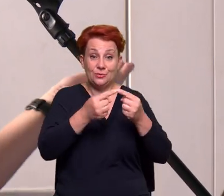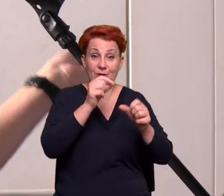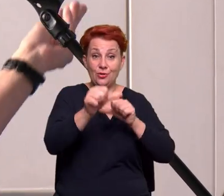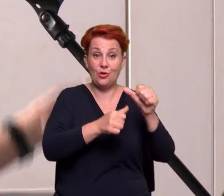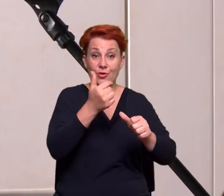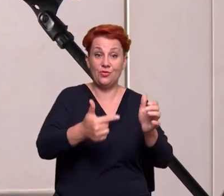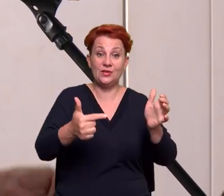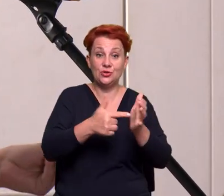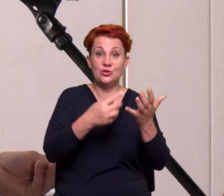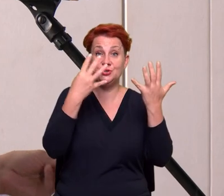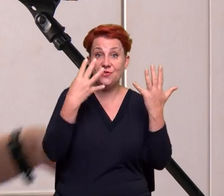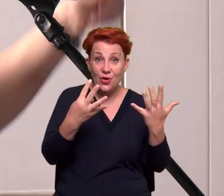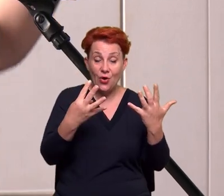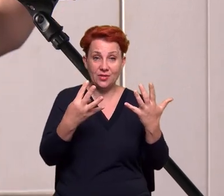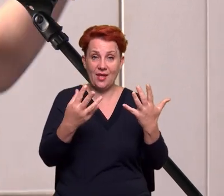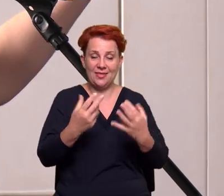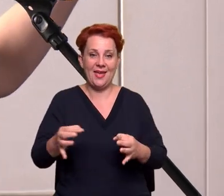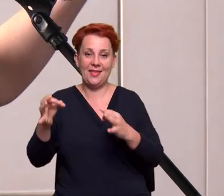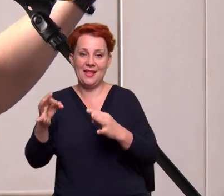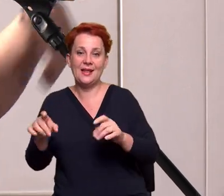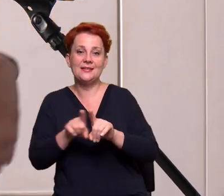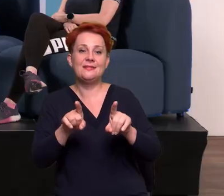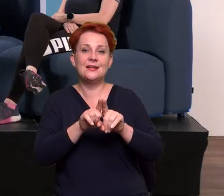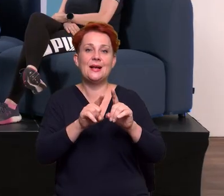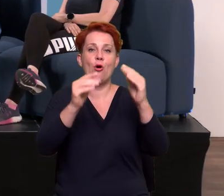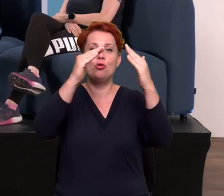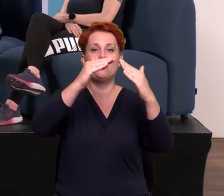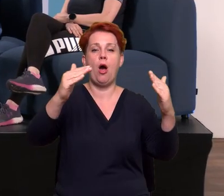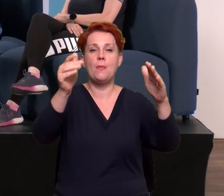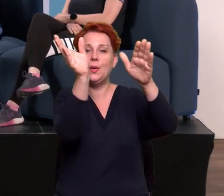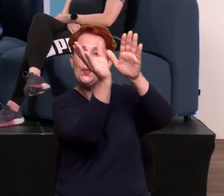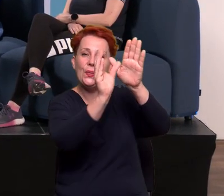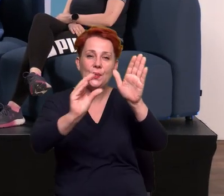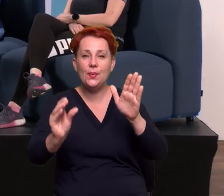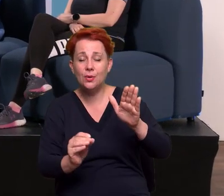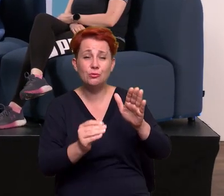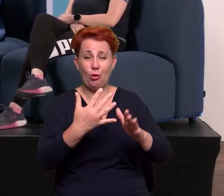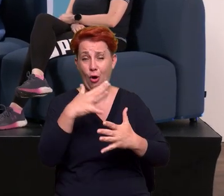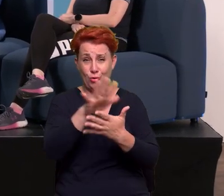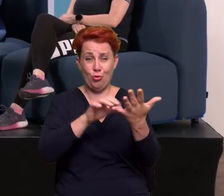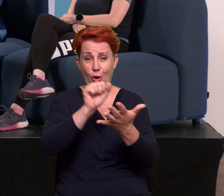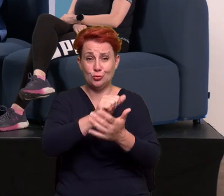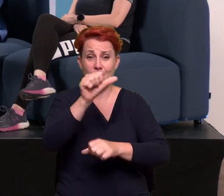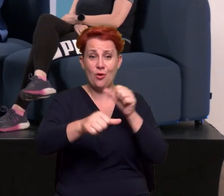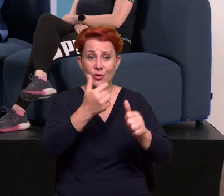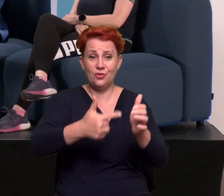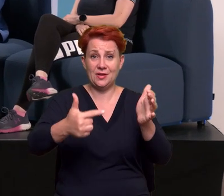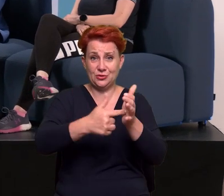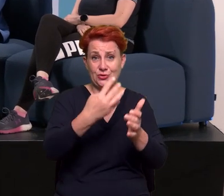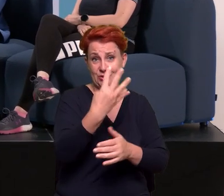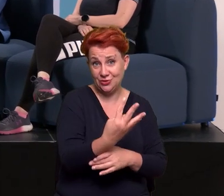I to jest rok 2009. I tak samo Krzywy Domek jest koszmarkiem roku 2004, że te rzeczy